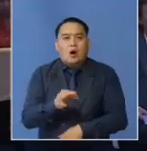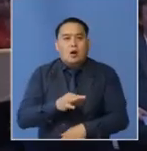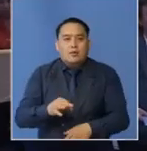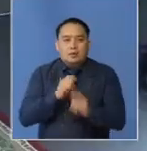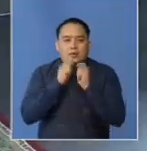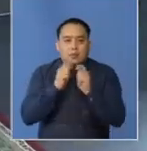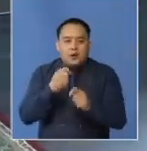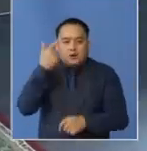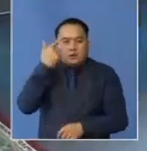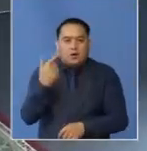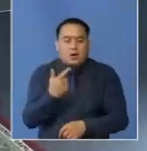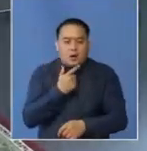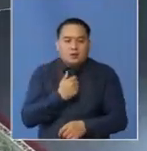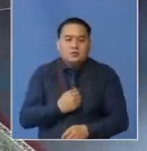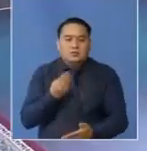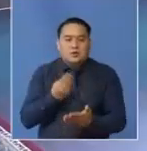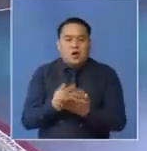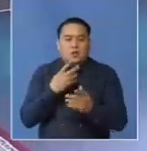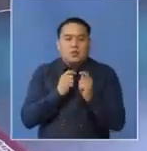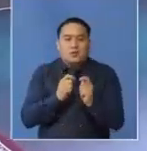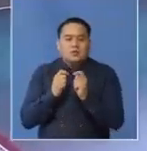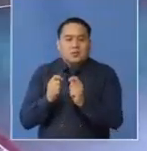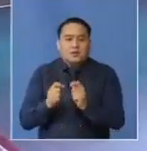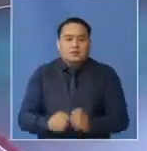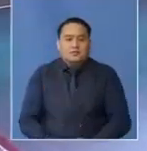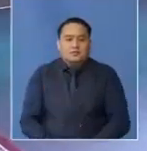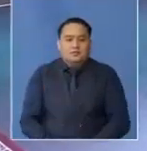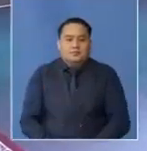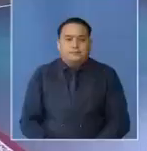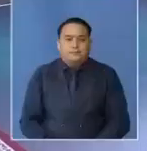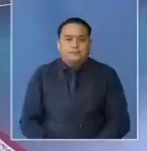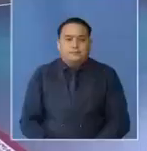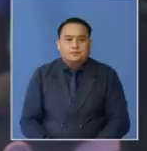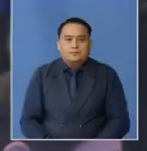отмечены благодарственными письмами и ценными призами.